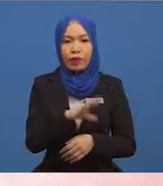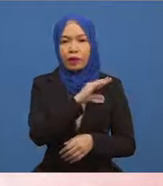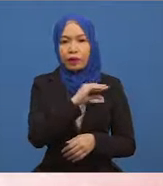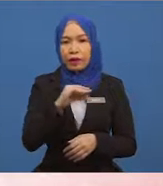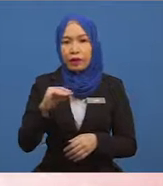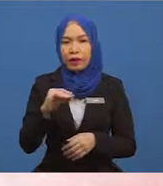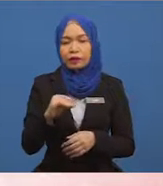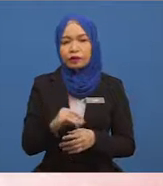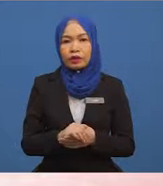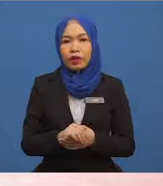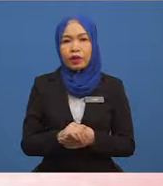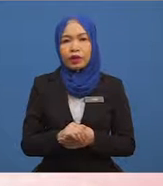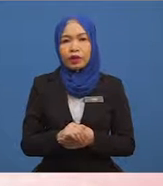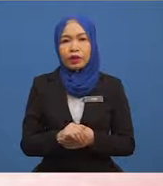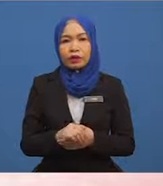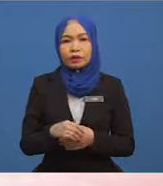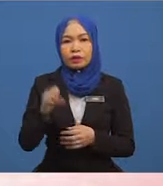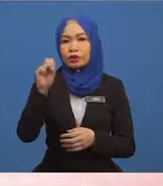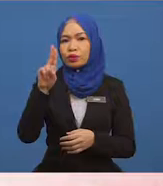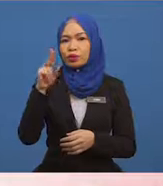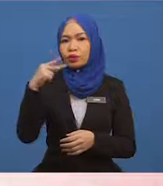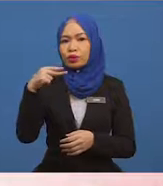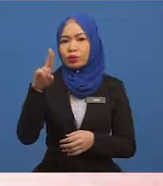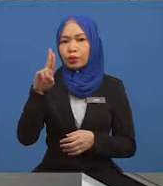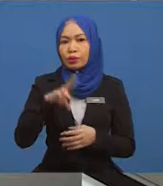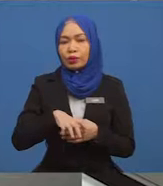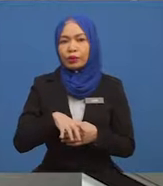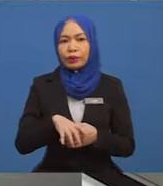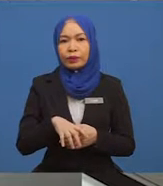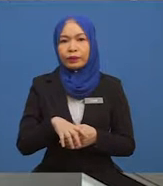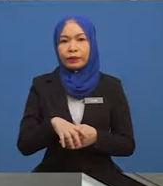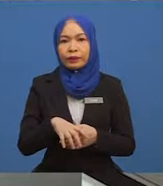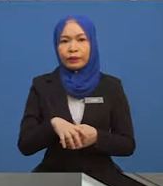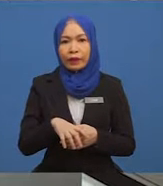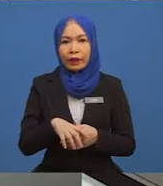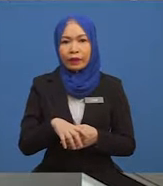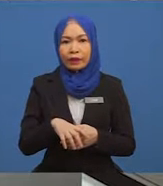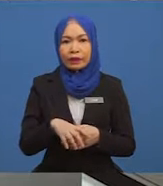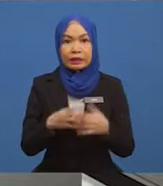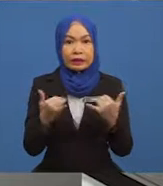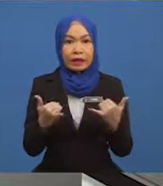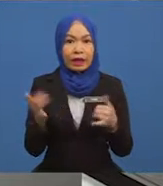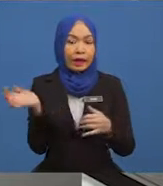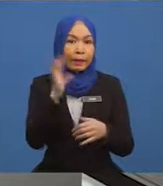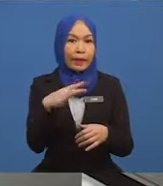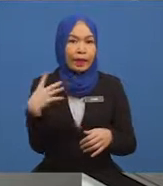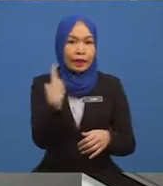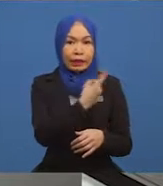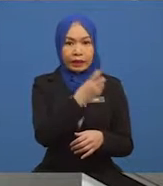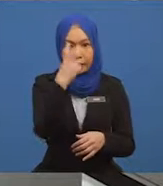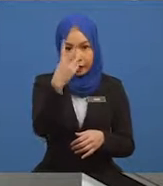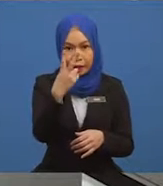terdidih dan keadaan anaerob. Sekarang, mari kita tonton